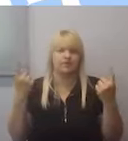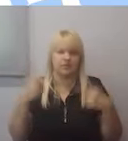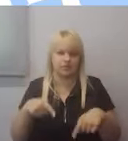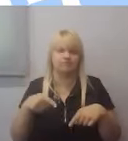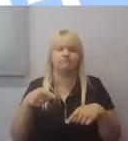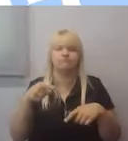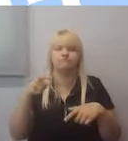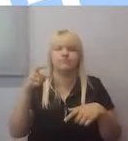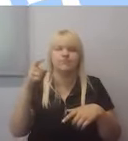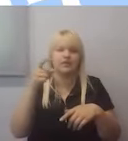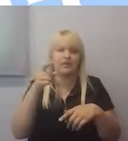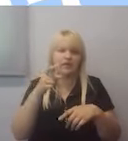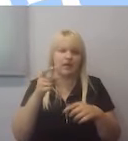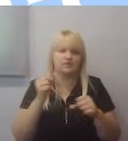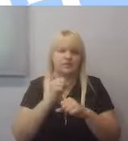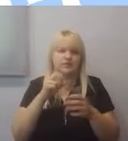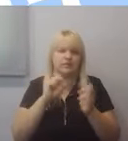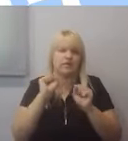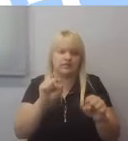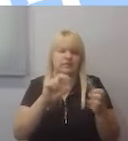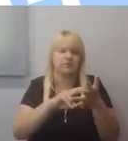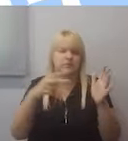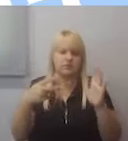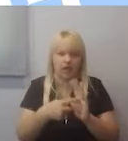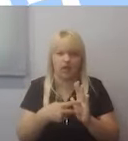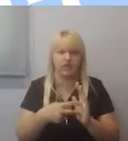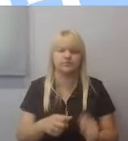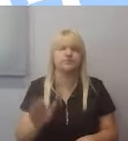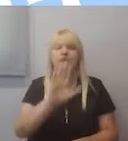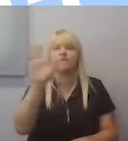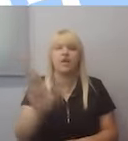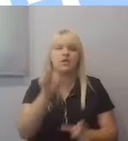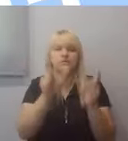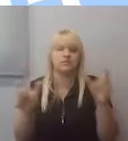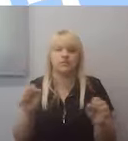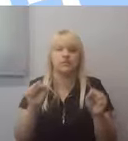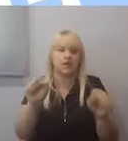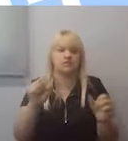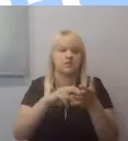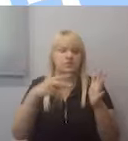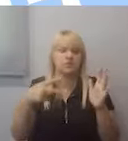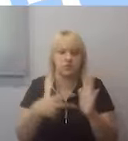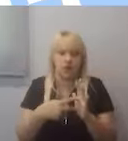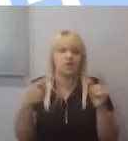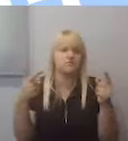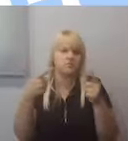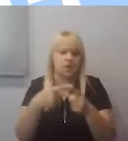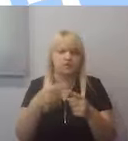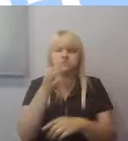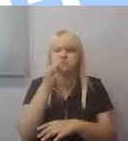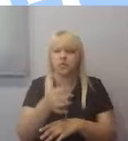aizsardzības plāni valsts civilās aizsardzības plānā mērķis ir noteikt pašvaldību valsts